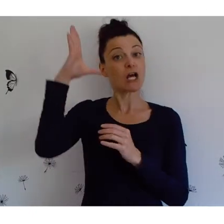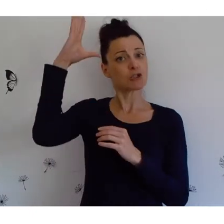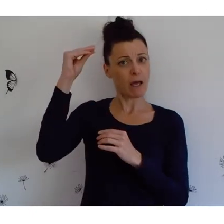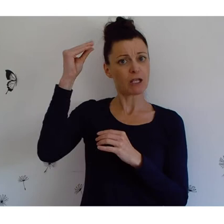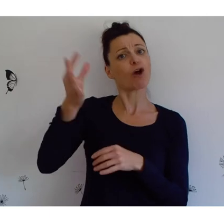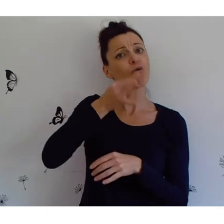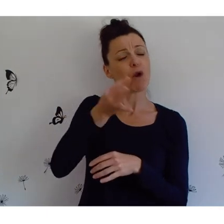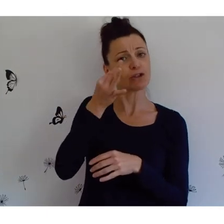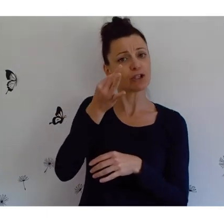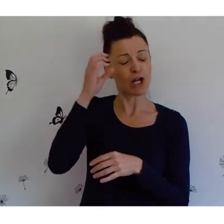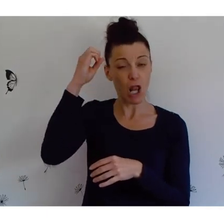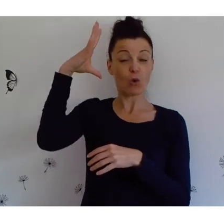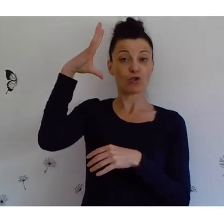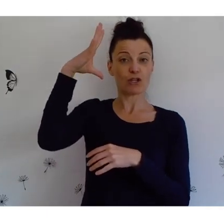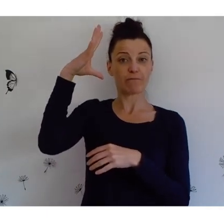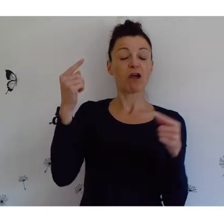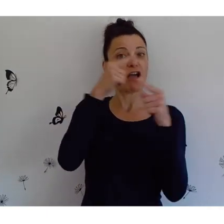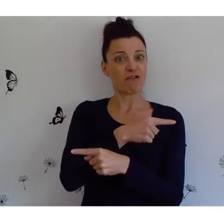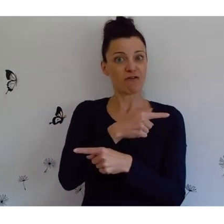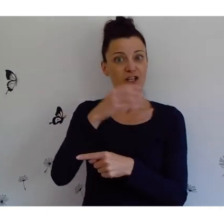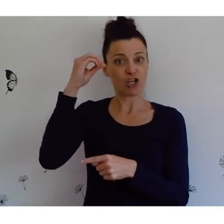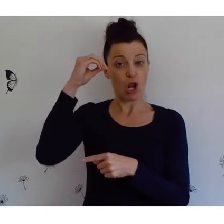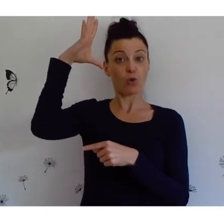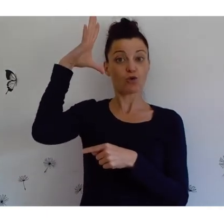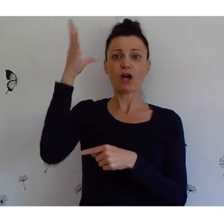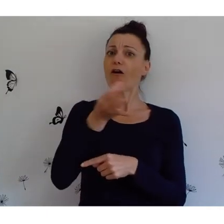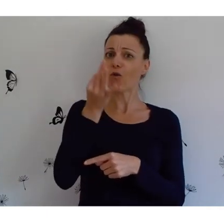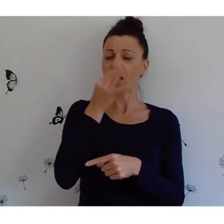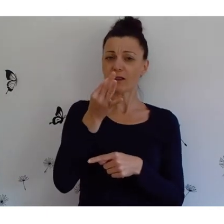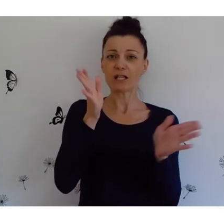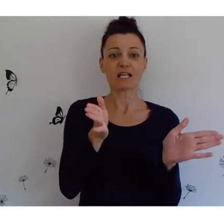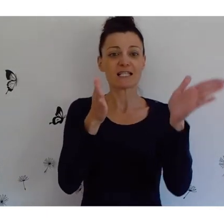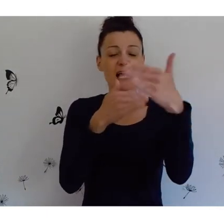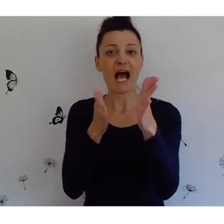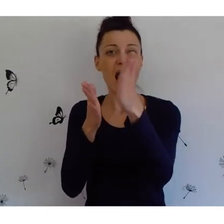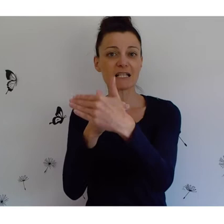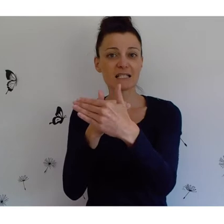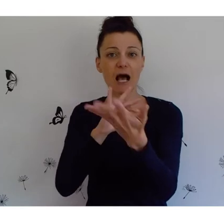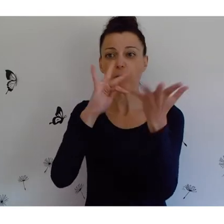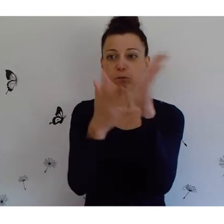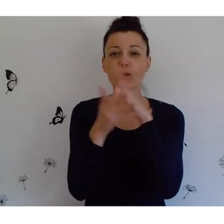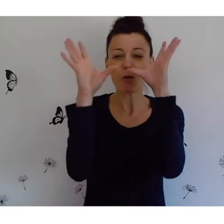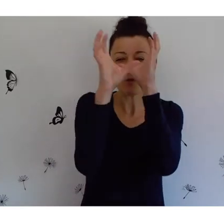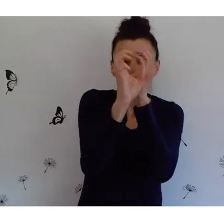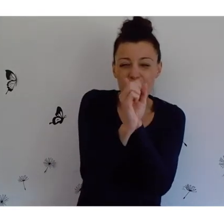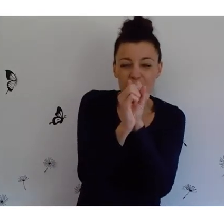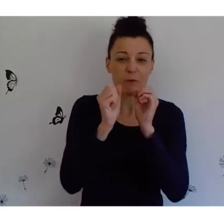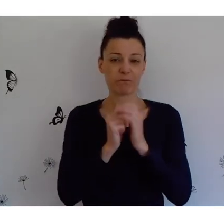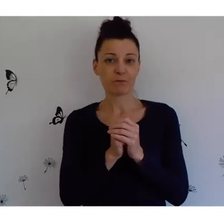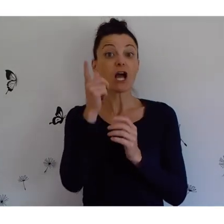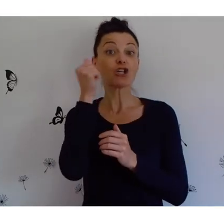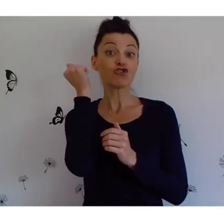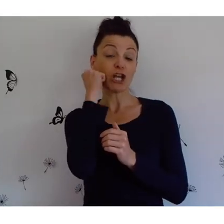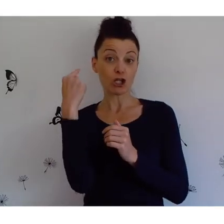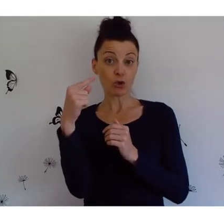fare luce e accendere la luce era ridurre ogni stanza al buio. I genitori non